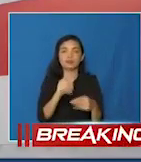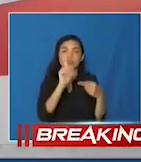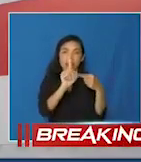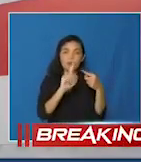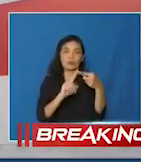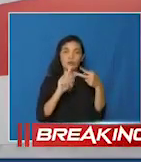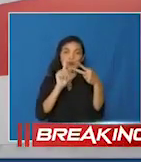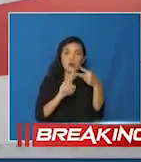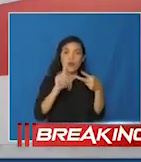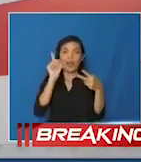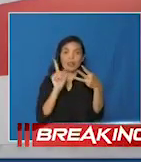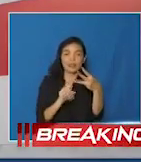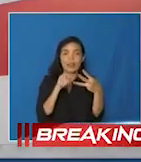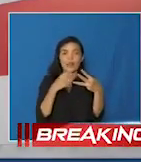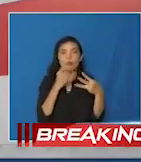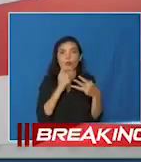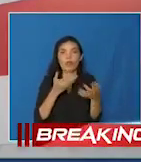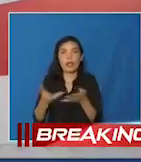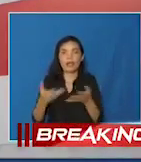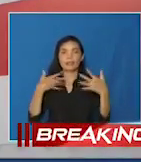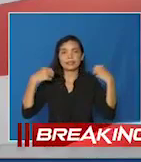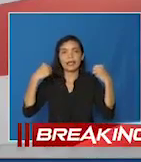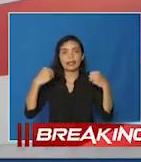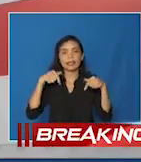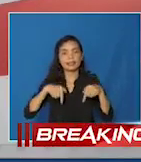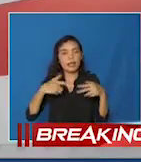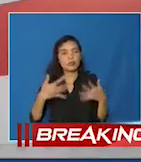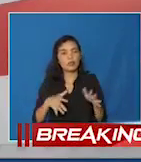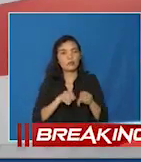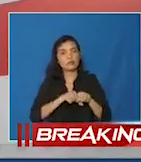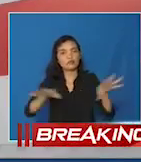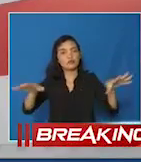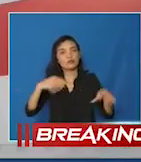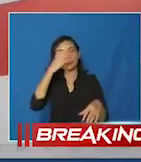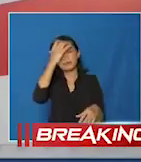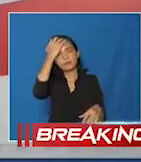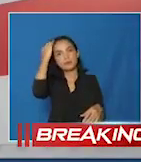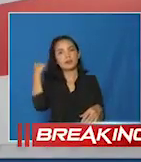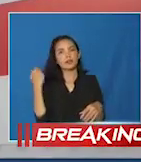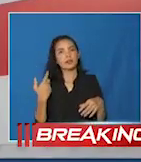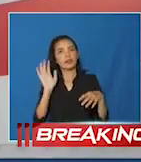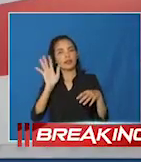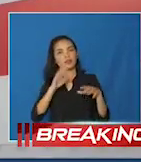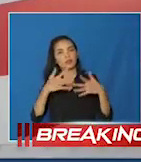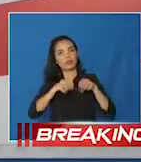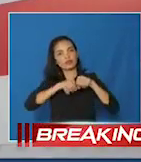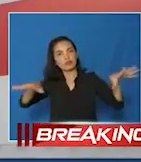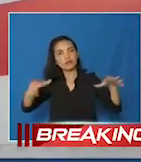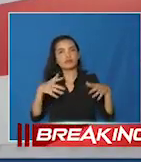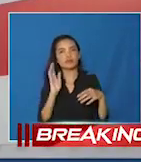kaitan dengan layanan kesehatan saat ini kita sudah mendistribusikan kami cek Tadi sudah mulai bergerak